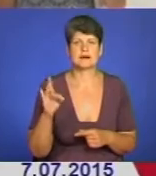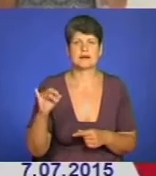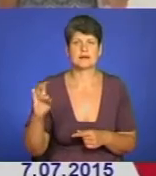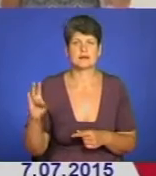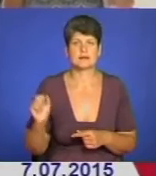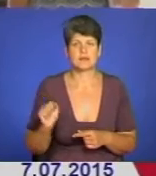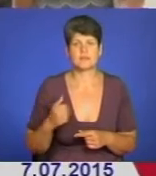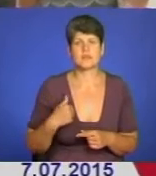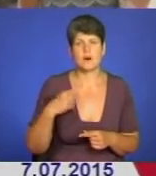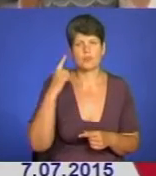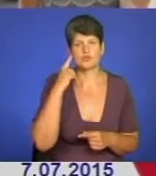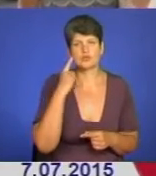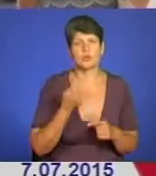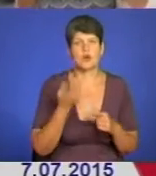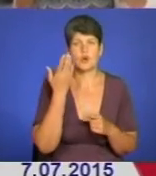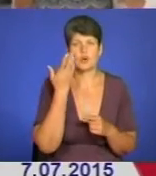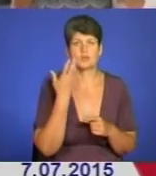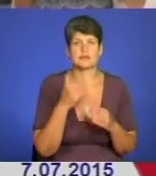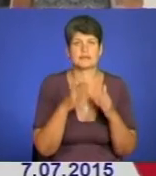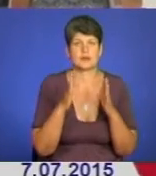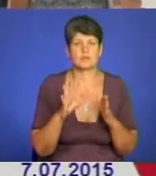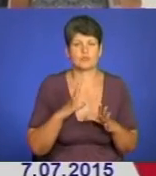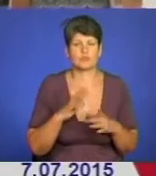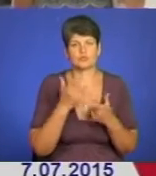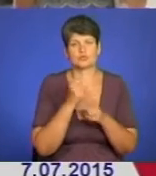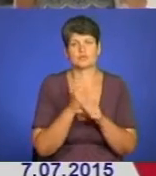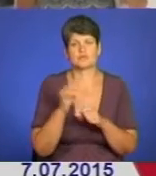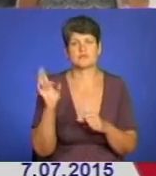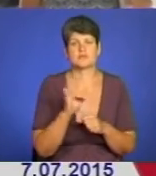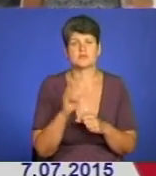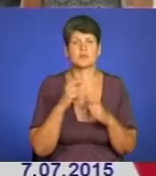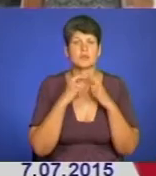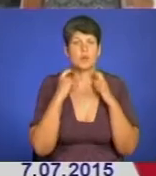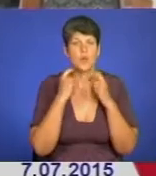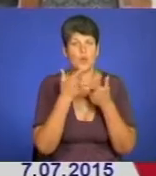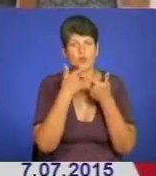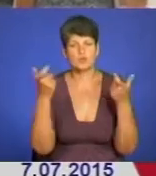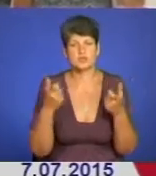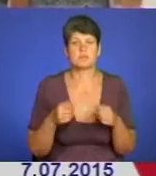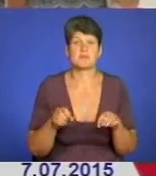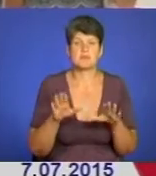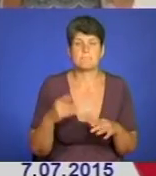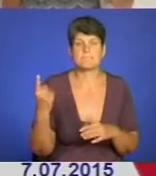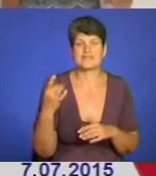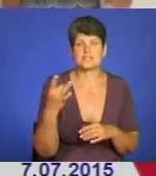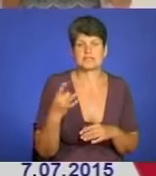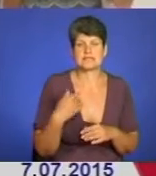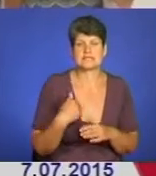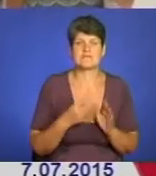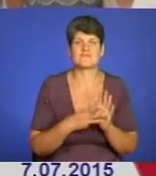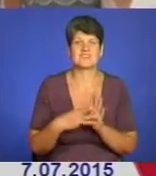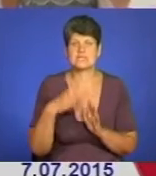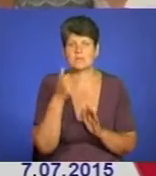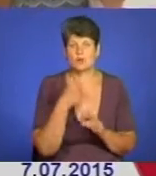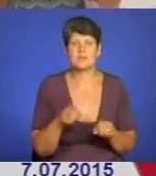про табір, коли ми були на службі Божій. Отець робив оголошення, і ми вирішили перший раз, тому що ми тільки нам 8 років, ми